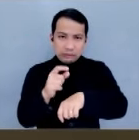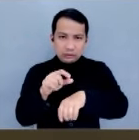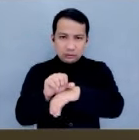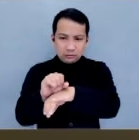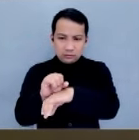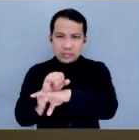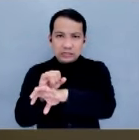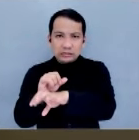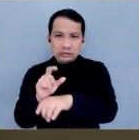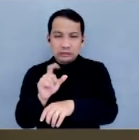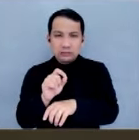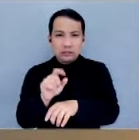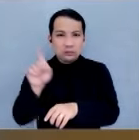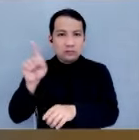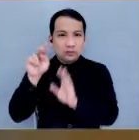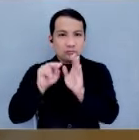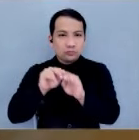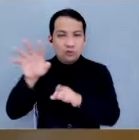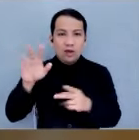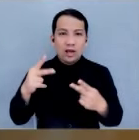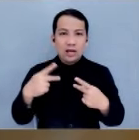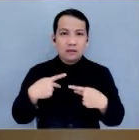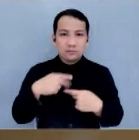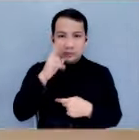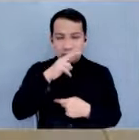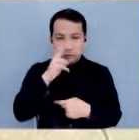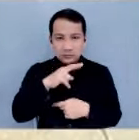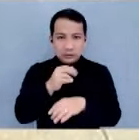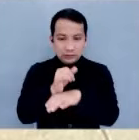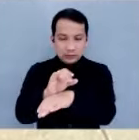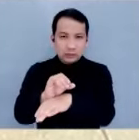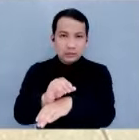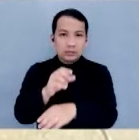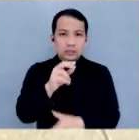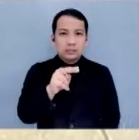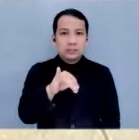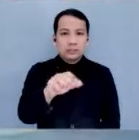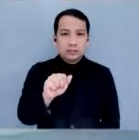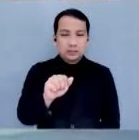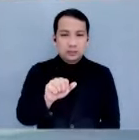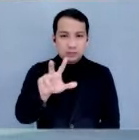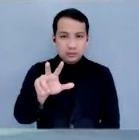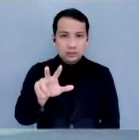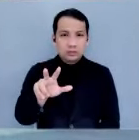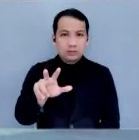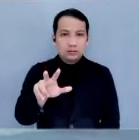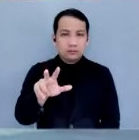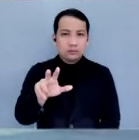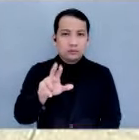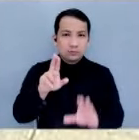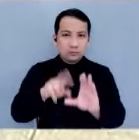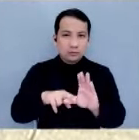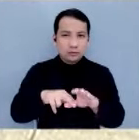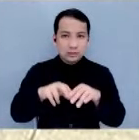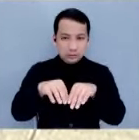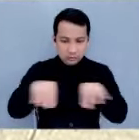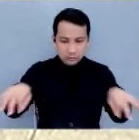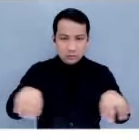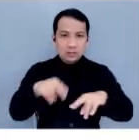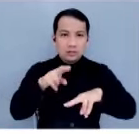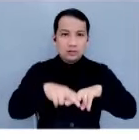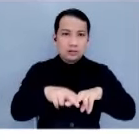video sa social media na may daga at ipis sa NAIA Terminal 3. Kaya mga pasahero napipilitang sumalampak sa sahig dahil sa